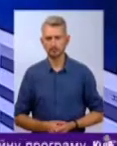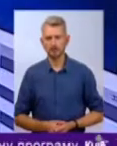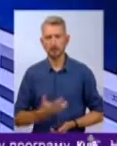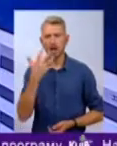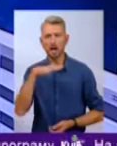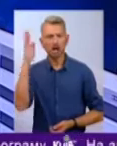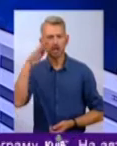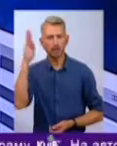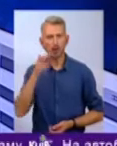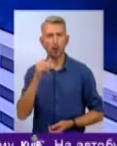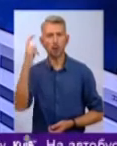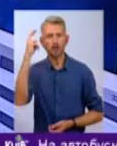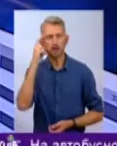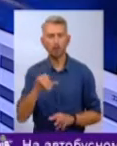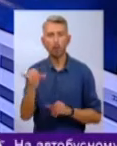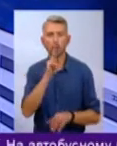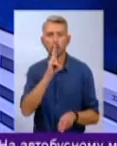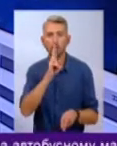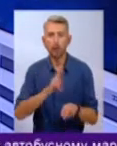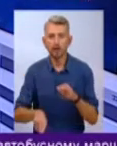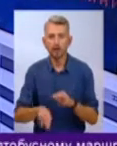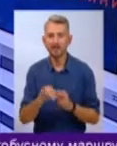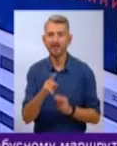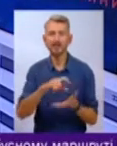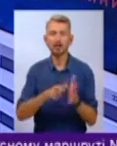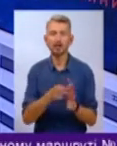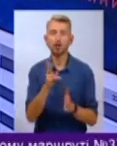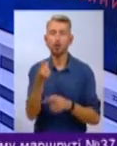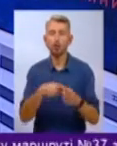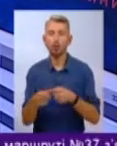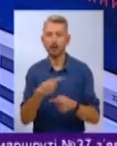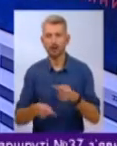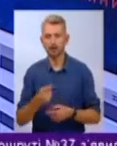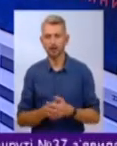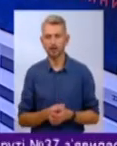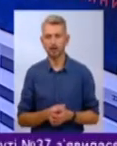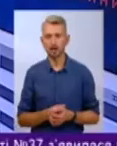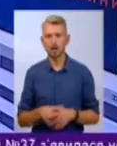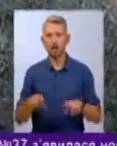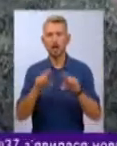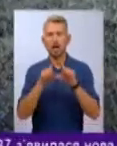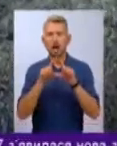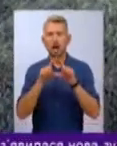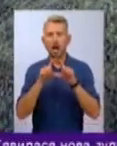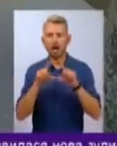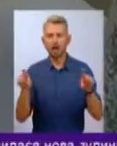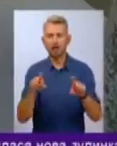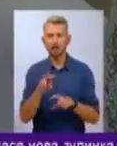Гаряча вода у Києві, куди вона поділася із квартири, хто її поверне? Агенції